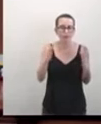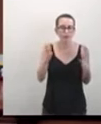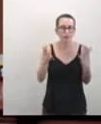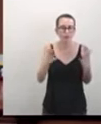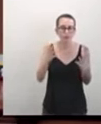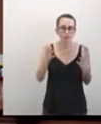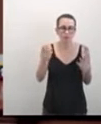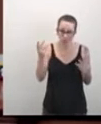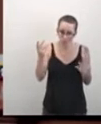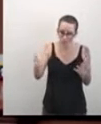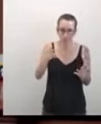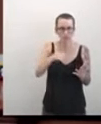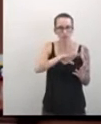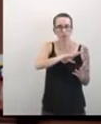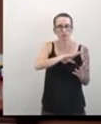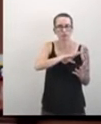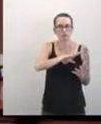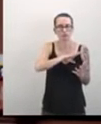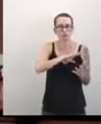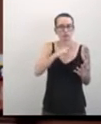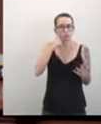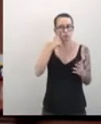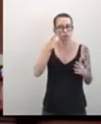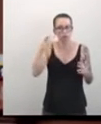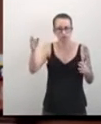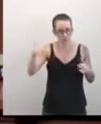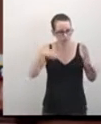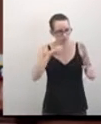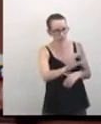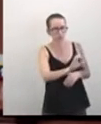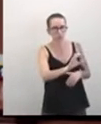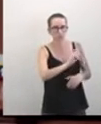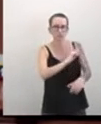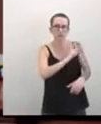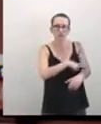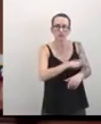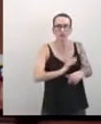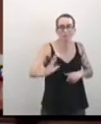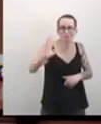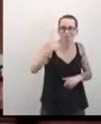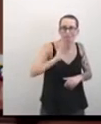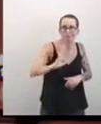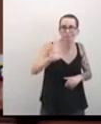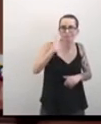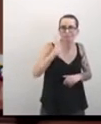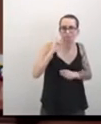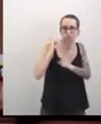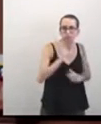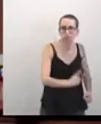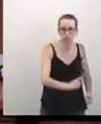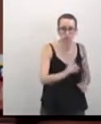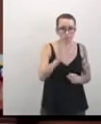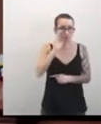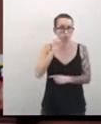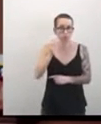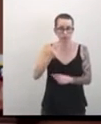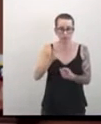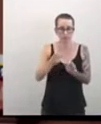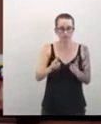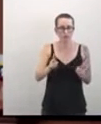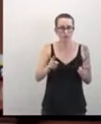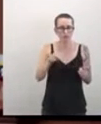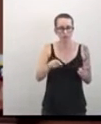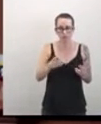leurs responsabilités dans l'investissement des énergies fossiles. C'est la raison pour laquelle la ville,